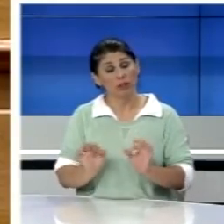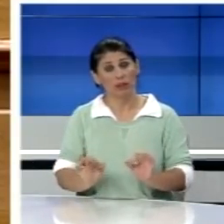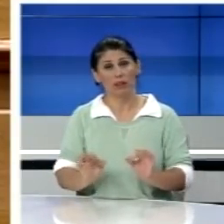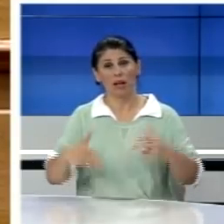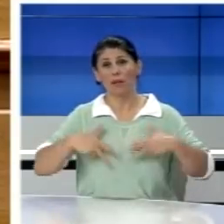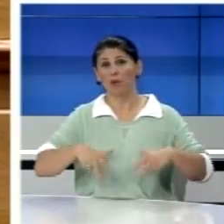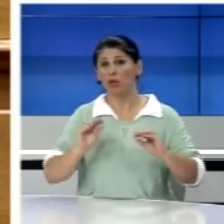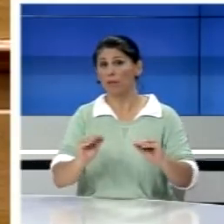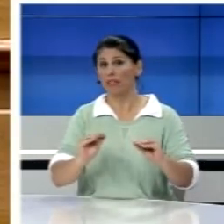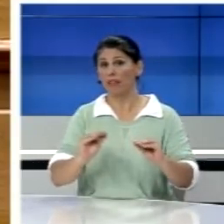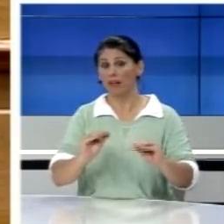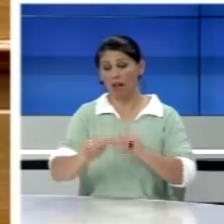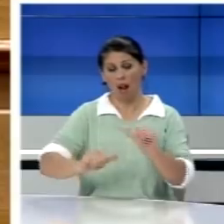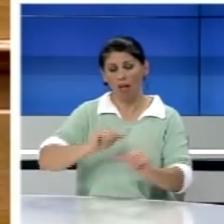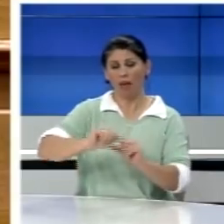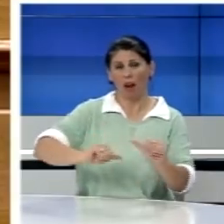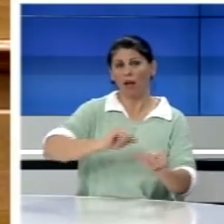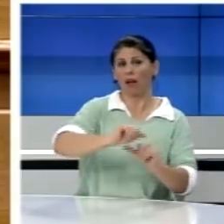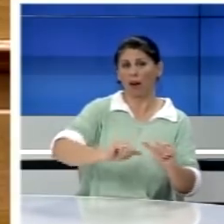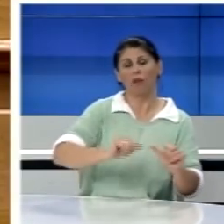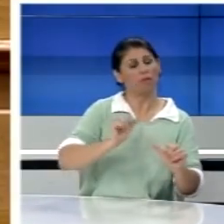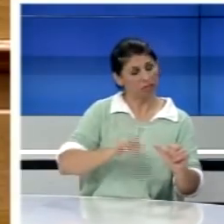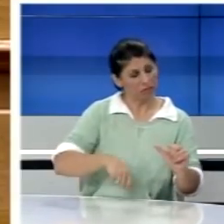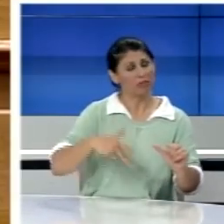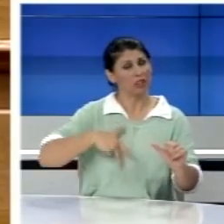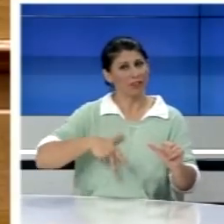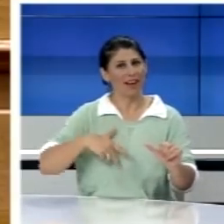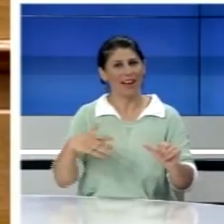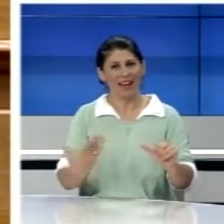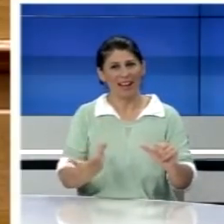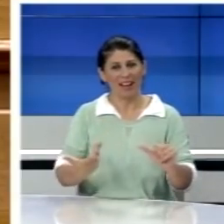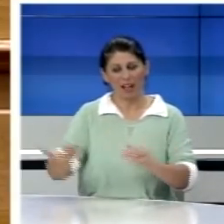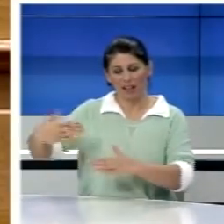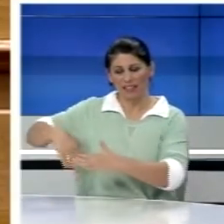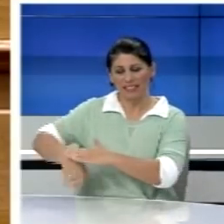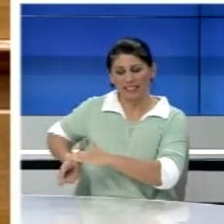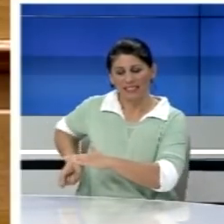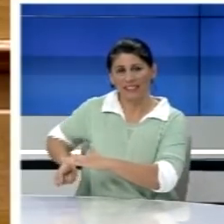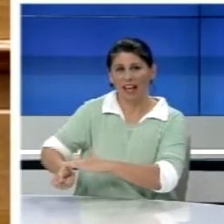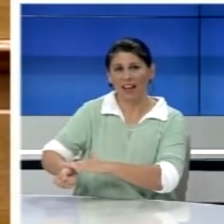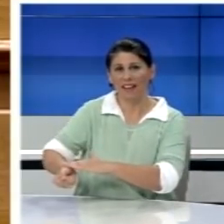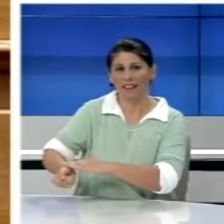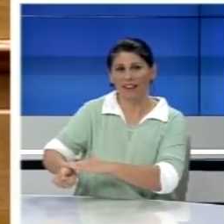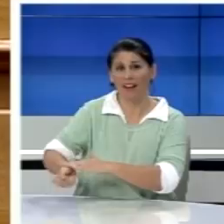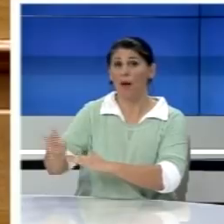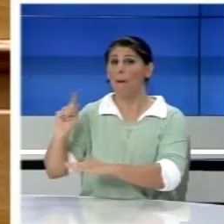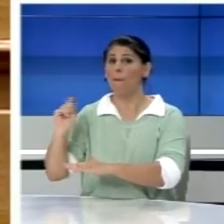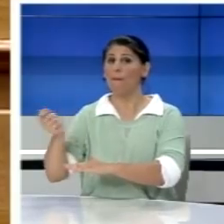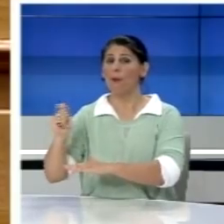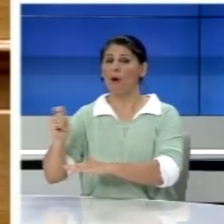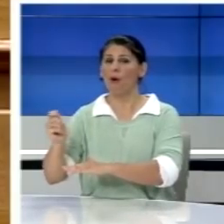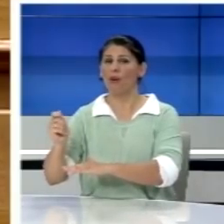οι υπουργοί παιδείας θα αλλάζουν, όπως και οι κυβερνήσεις, αλλά στα συρτάρια μένουν οι ανεξόφλητες